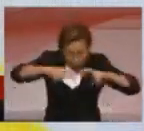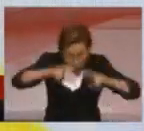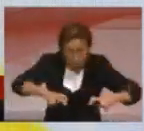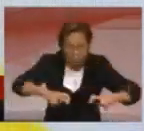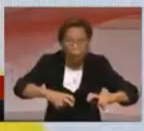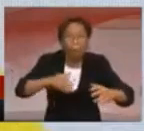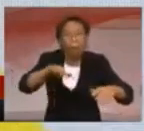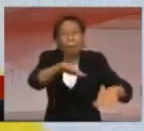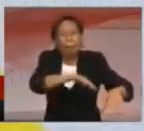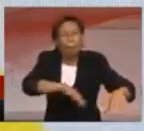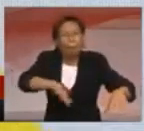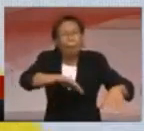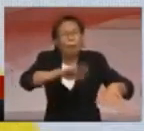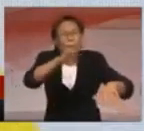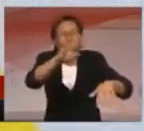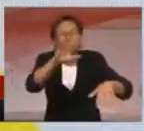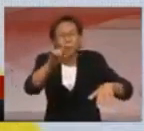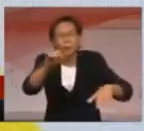hampir